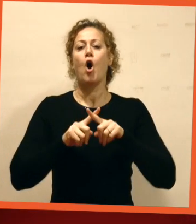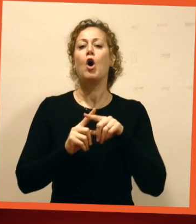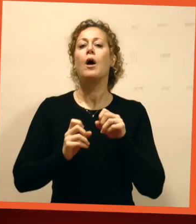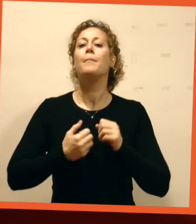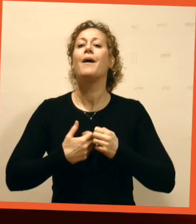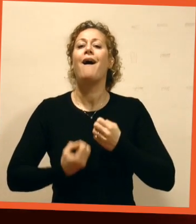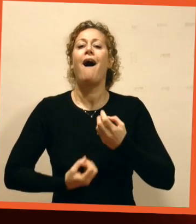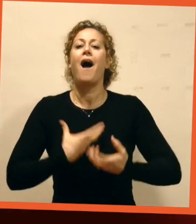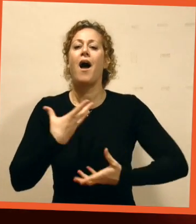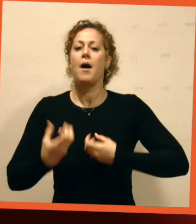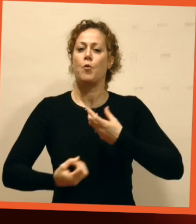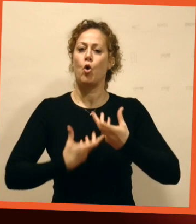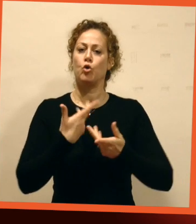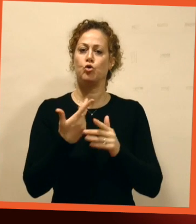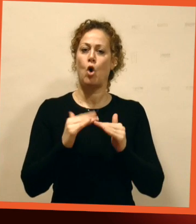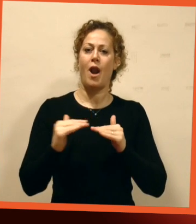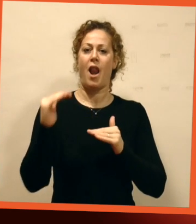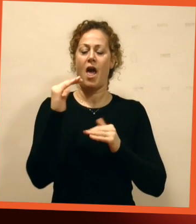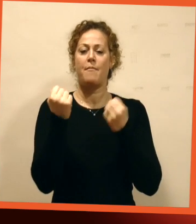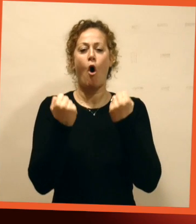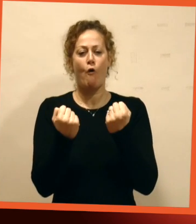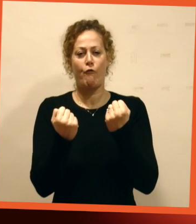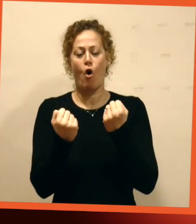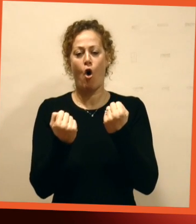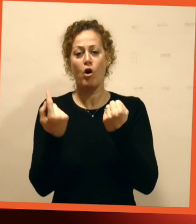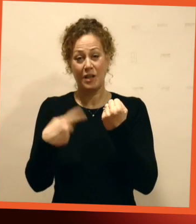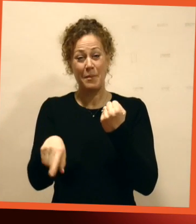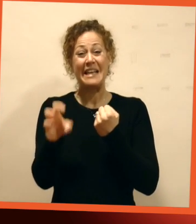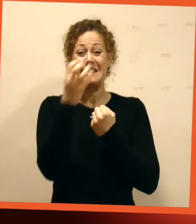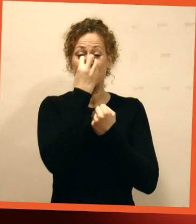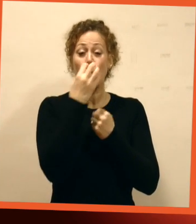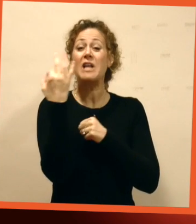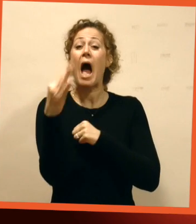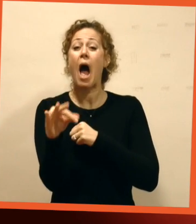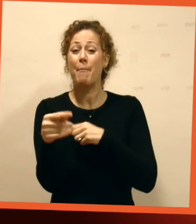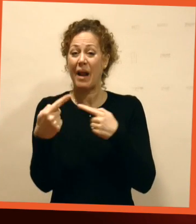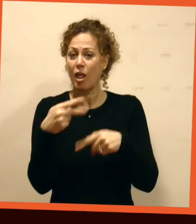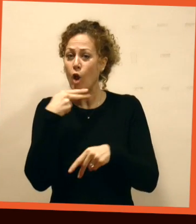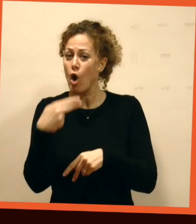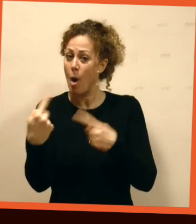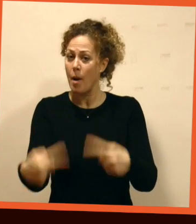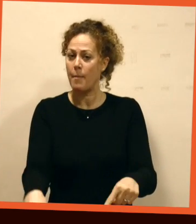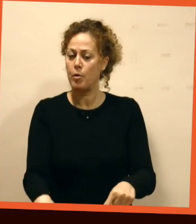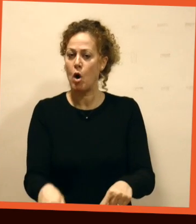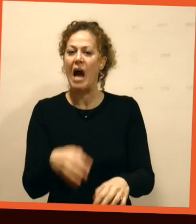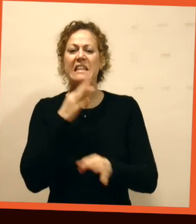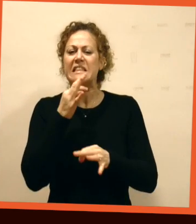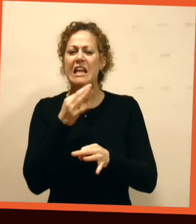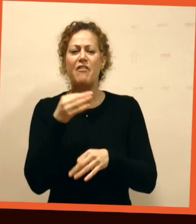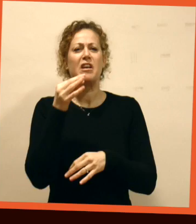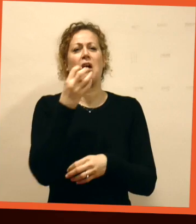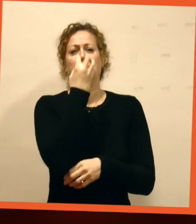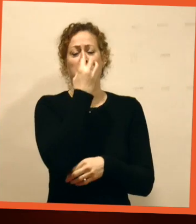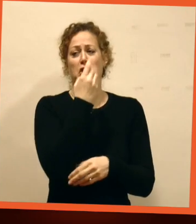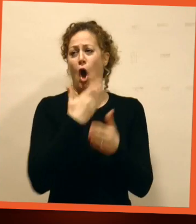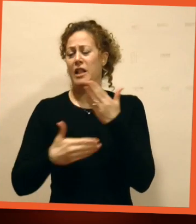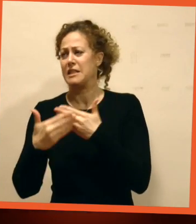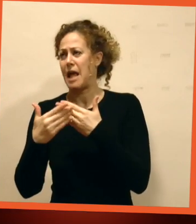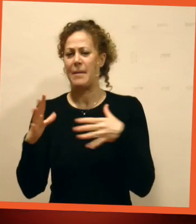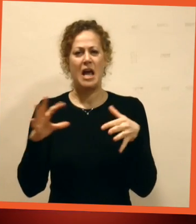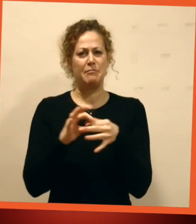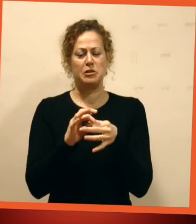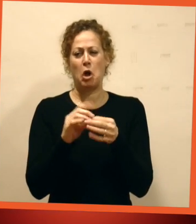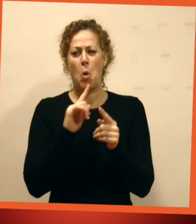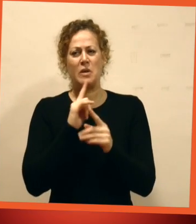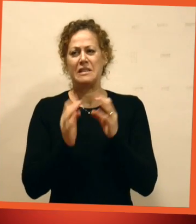di Circus Ability, anche se sembrano due cose che non possono stare insieme. Un disabile e il circo, ma cosa vuoi fare?